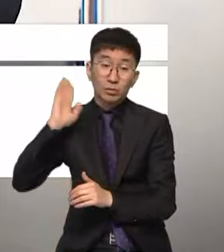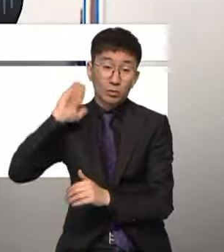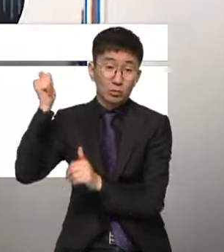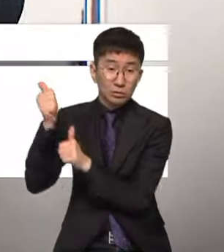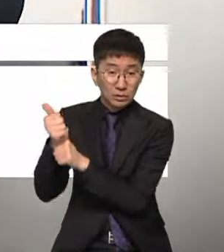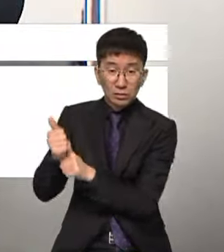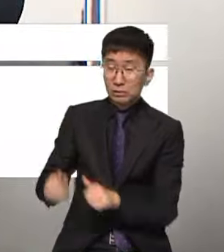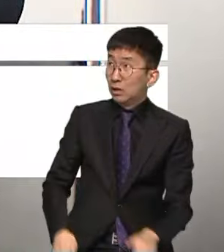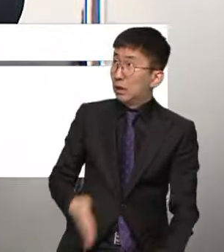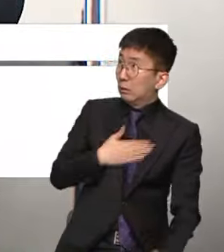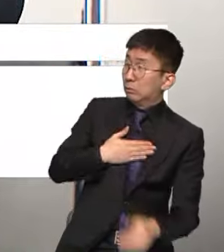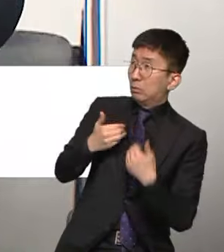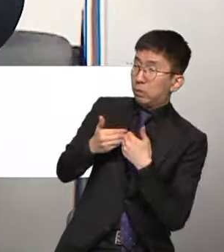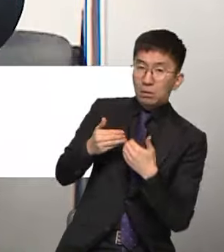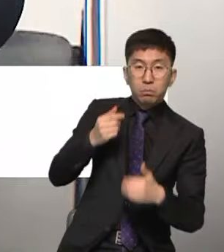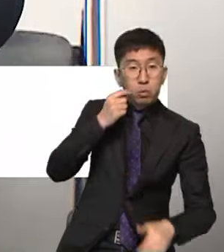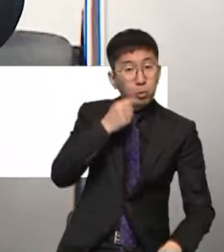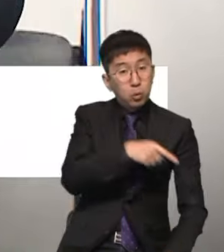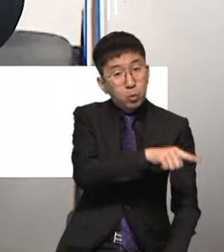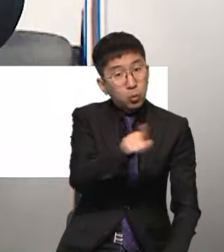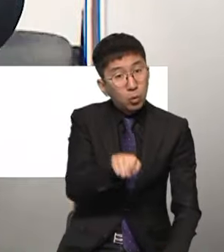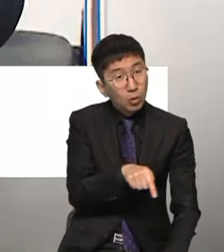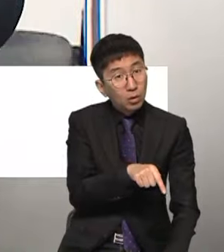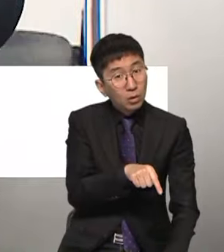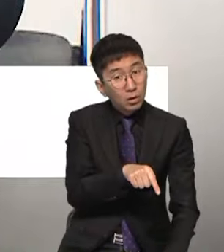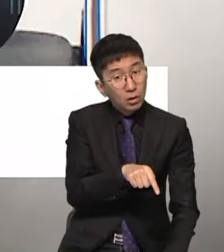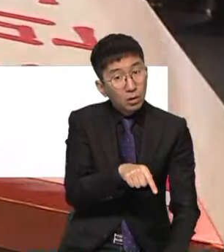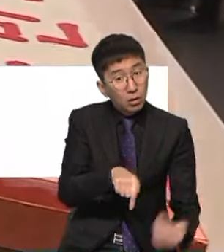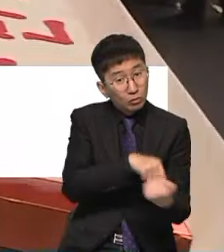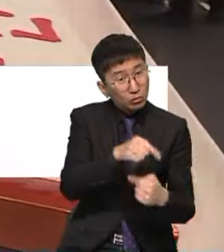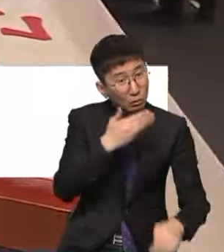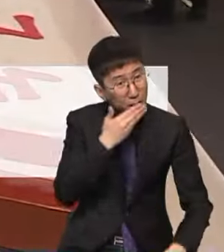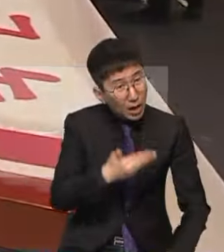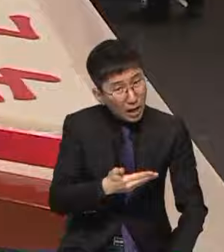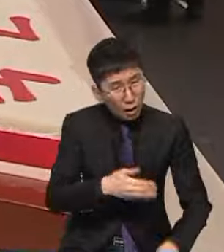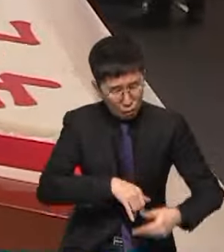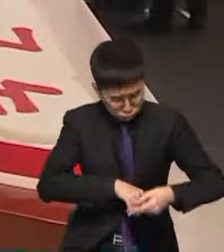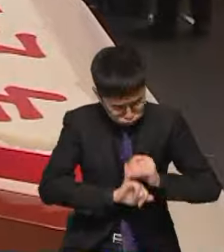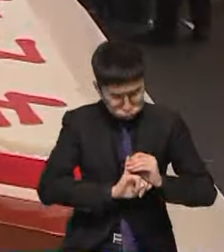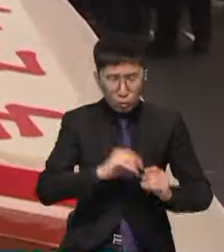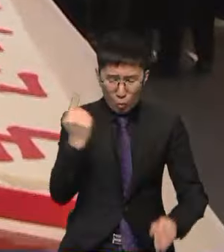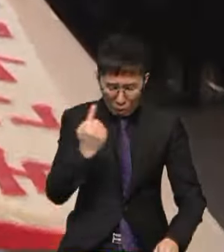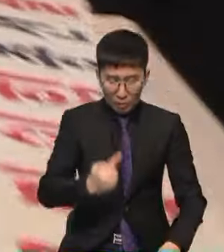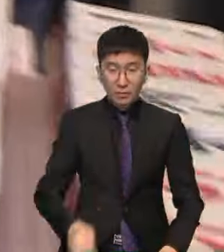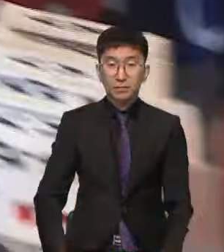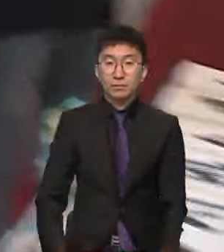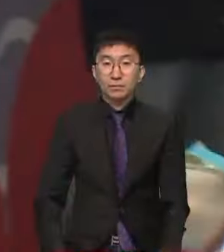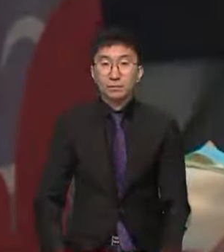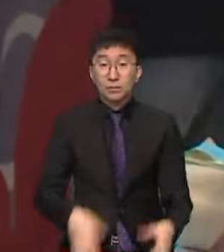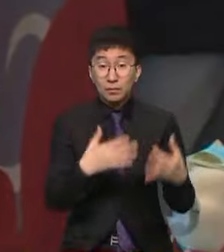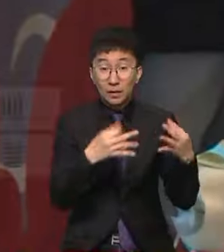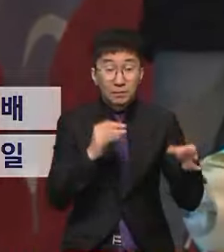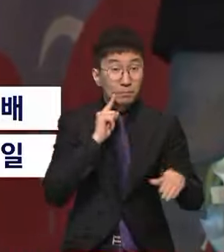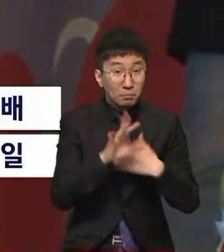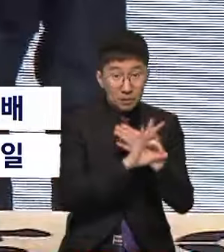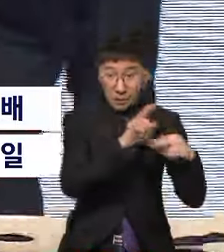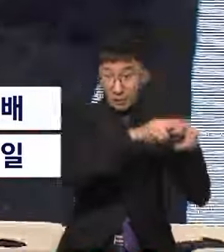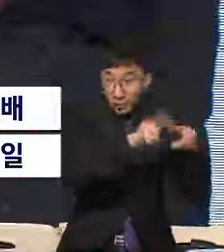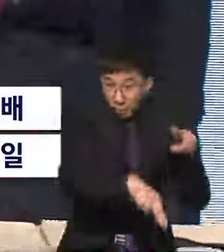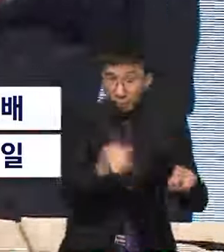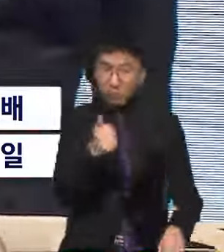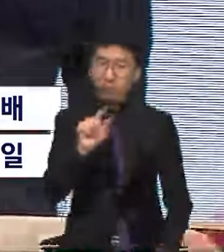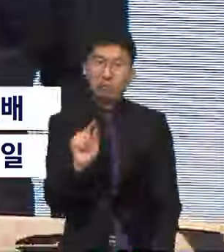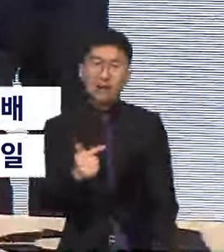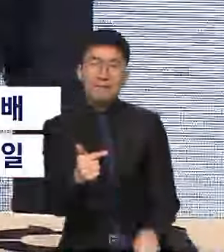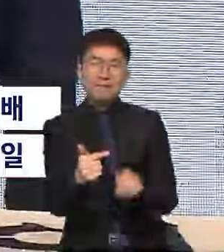수도 없다는 얘기인데 그럼 당에 그게 제대로 돌아가겠습니까? 김 비대위원이 사퇴할 경우 한동훈 비대위원장